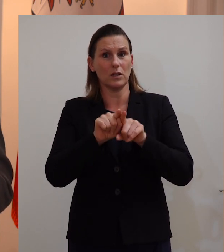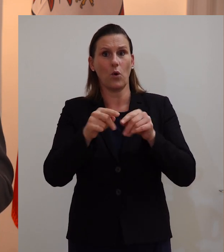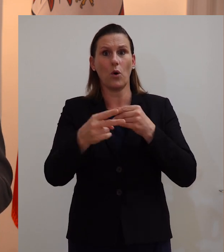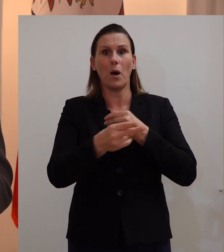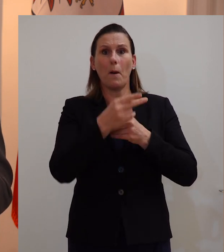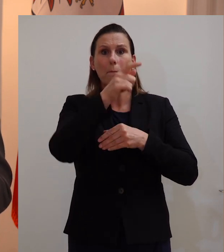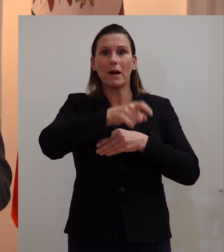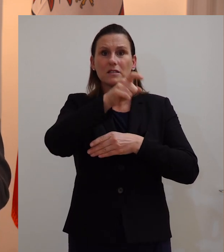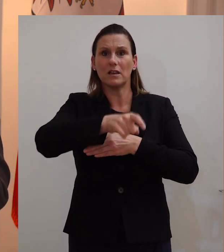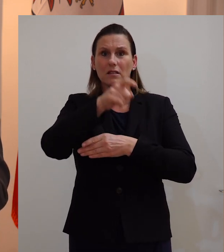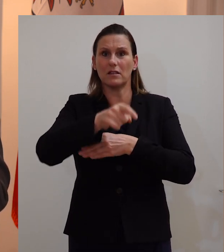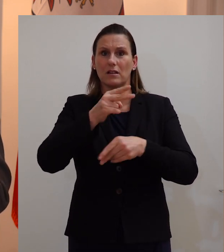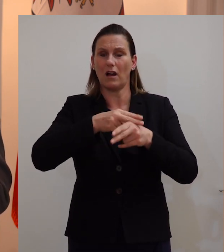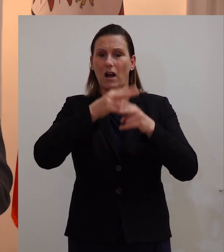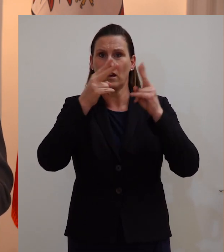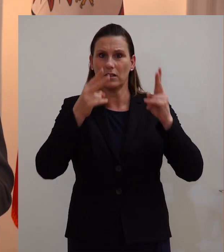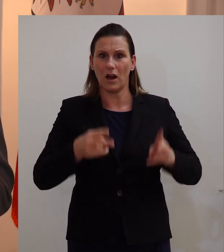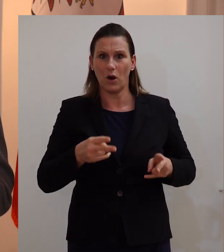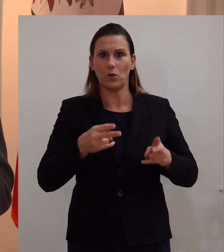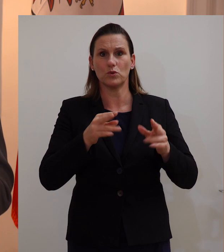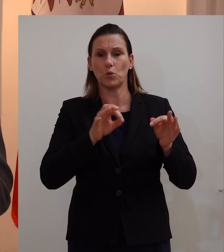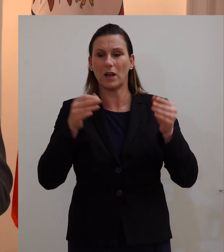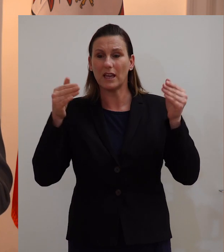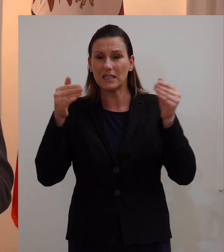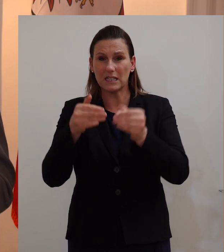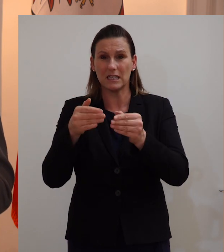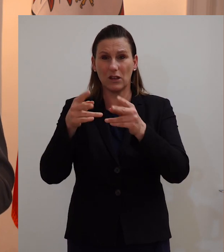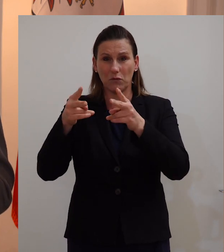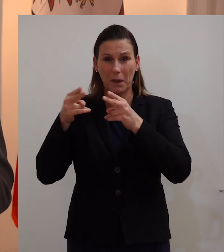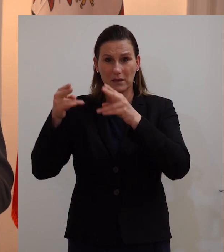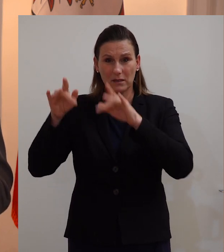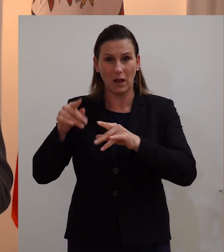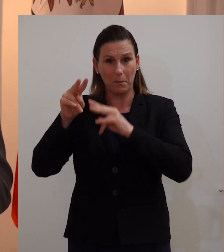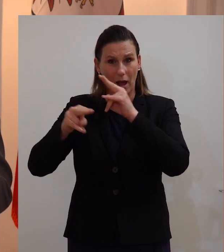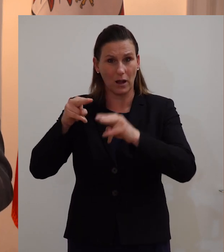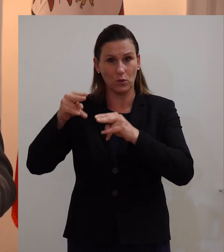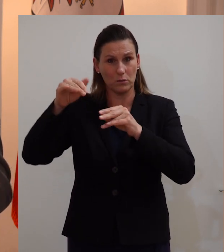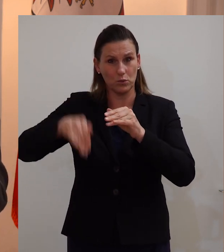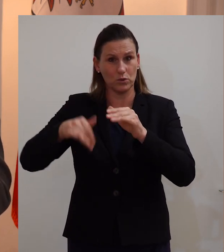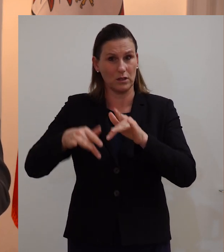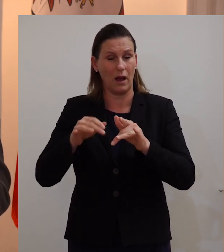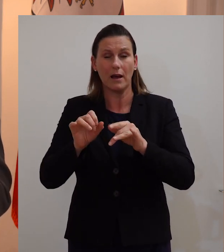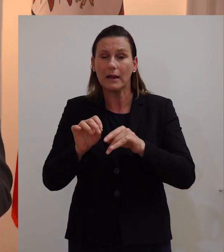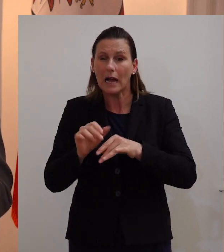Patienten, die in Krankenhäusern oder auf Intensivstationen behandelt werden müssen, kaum